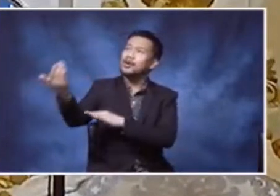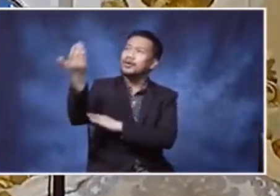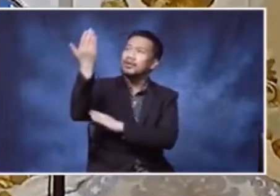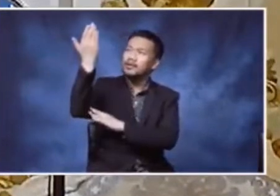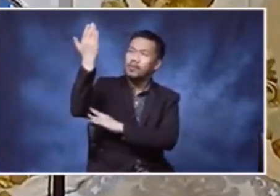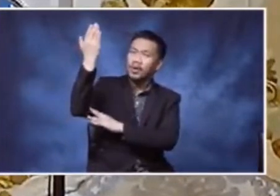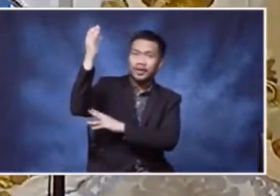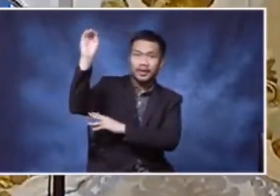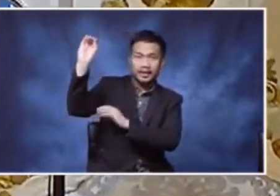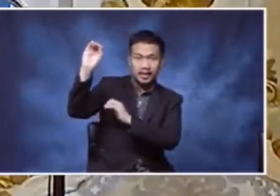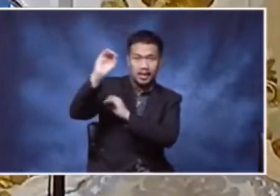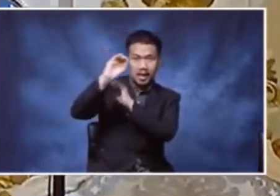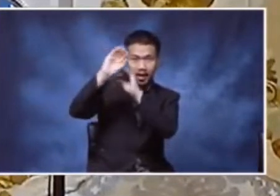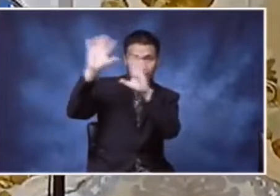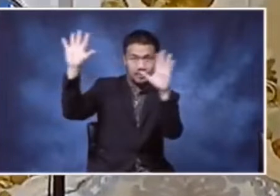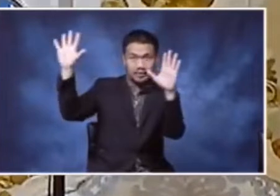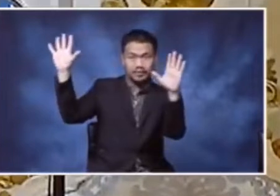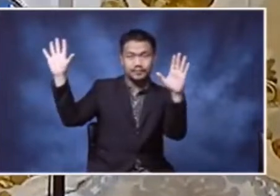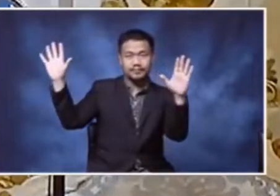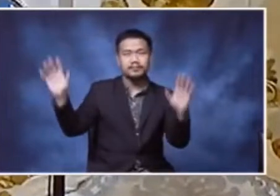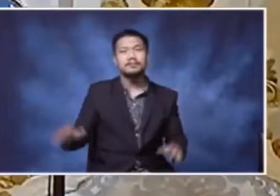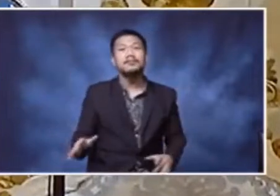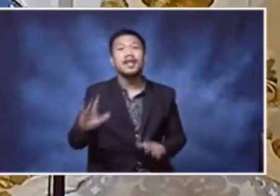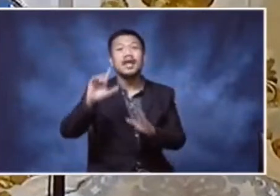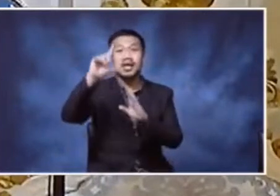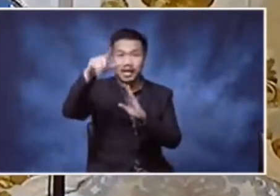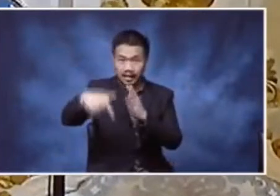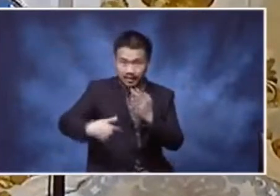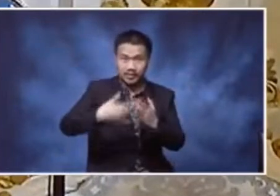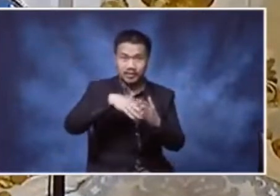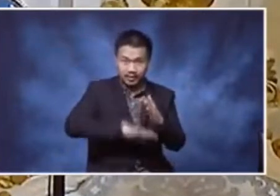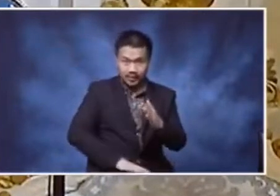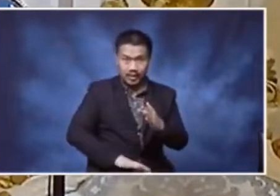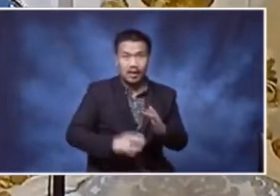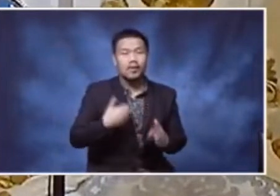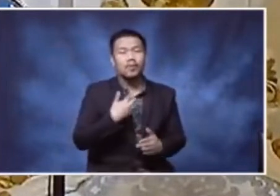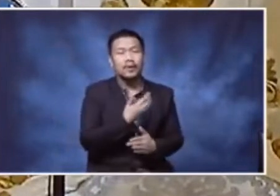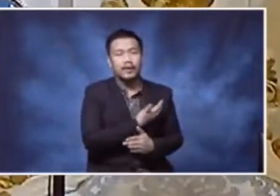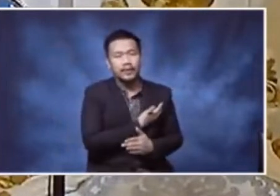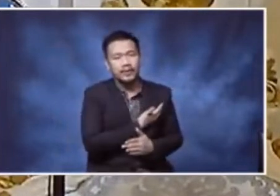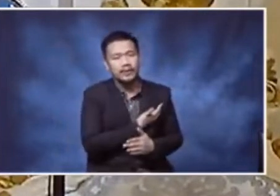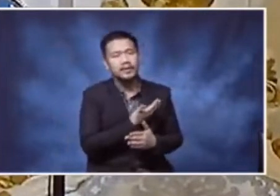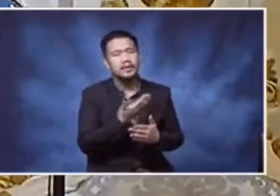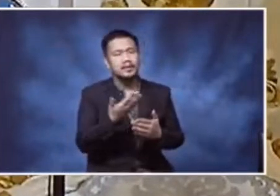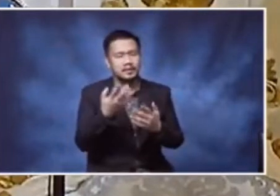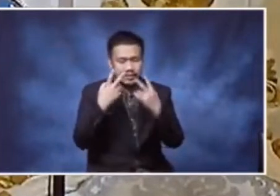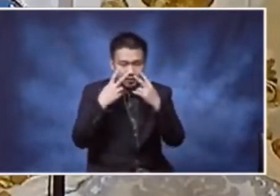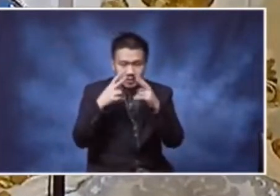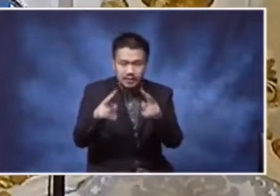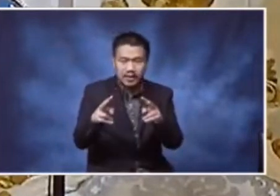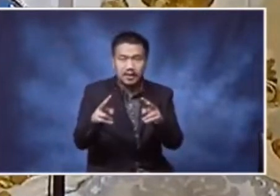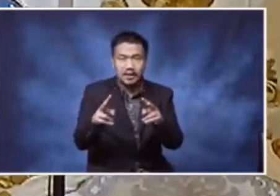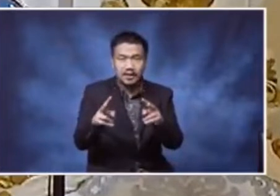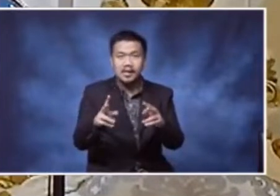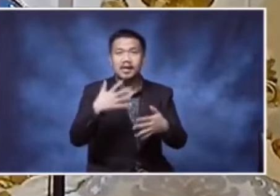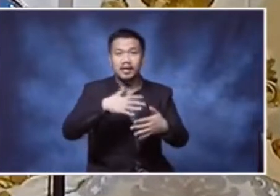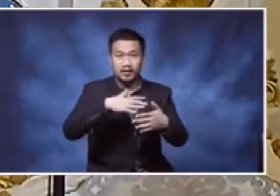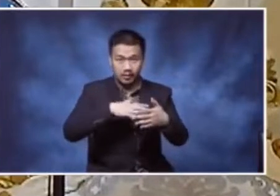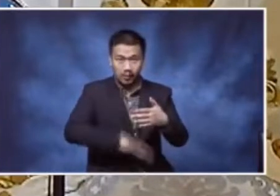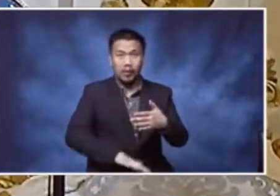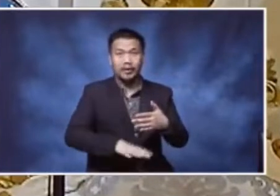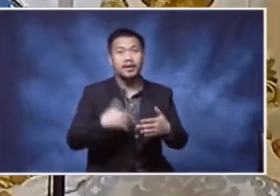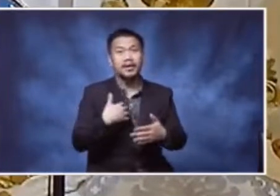liwanag. Mamayang gabi, isisilang na, no, ang ating inaantay na magliligtas